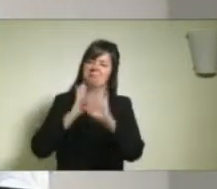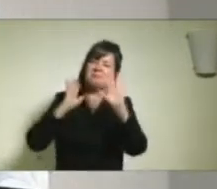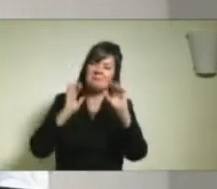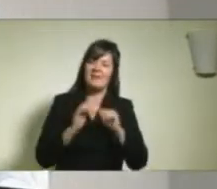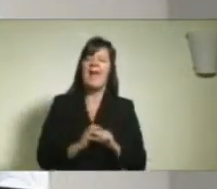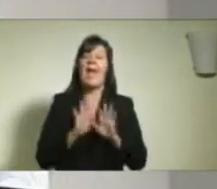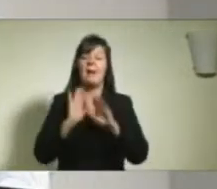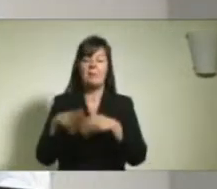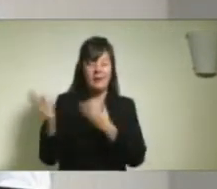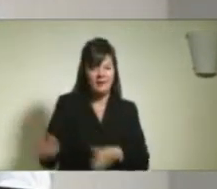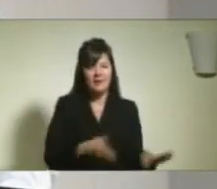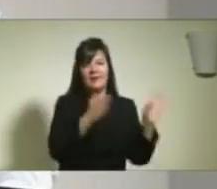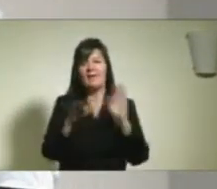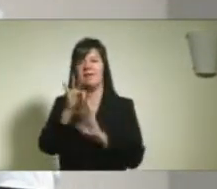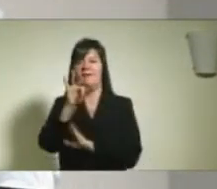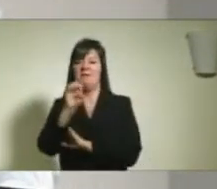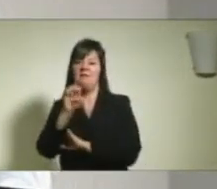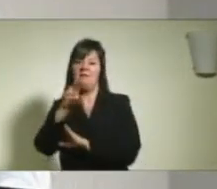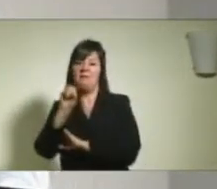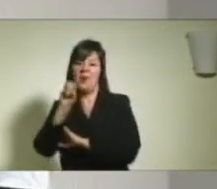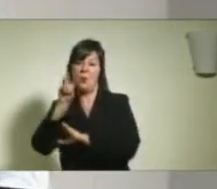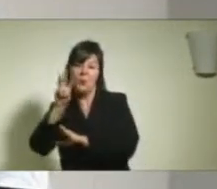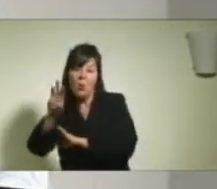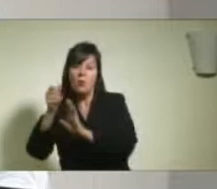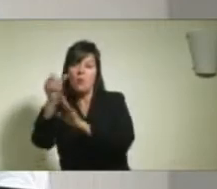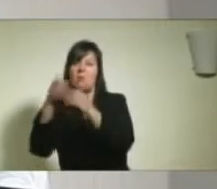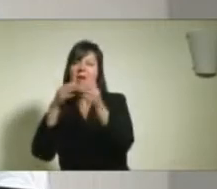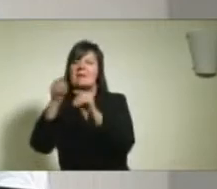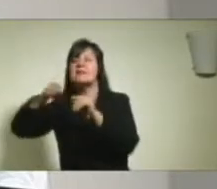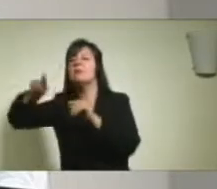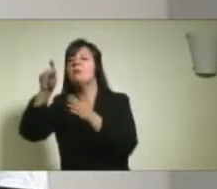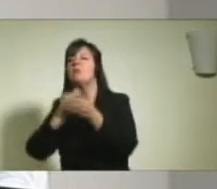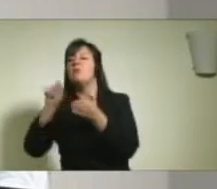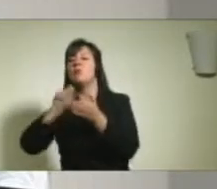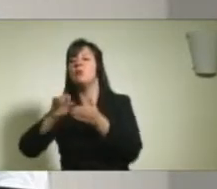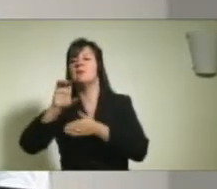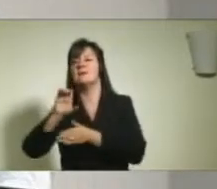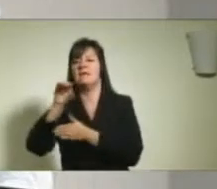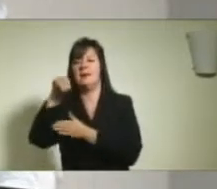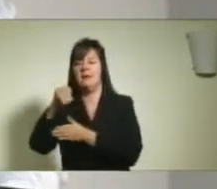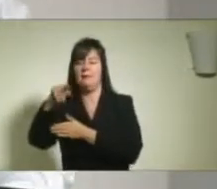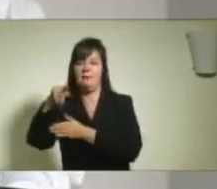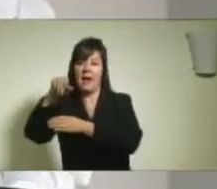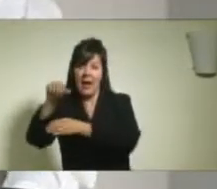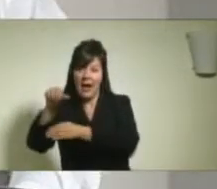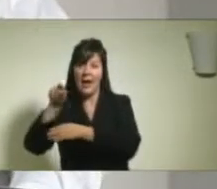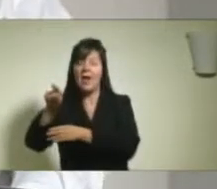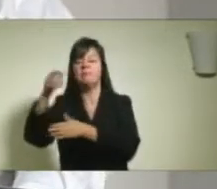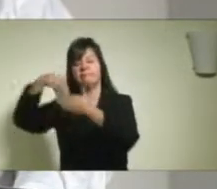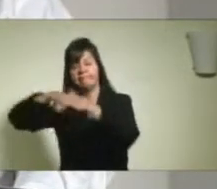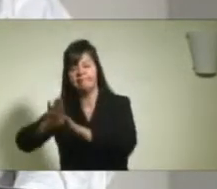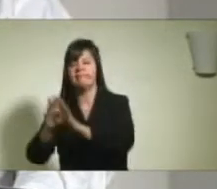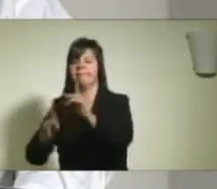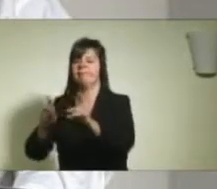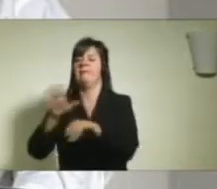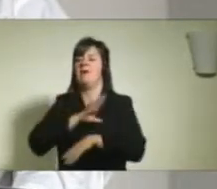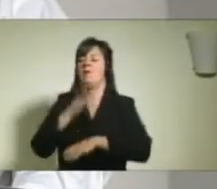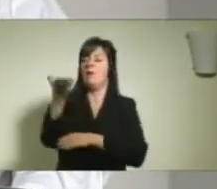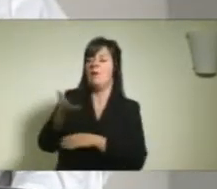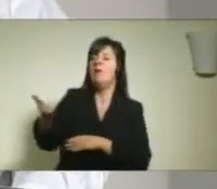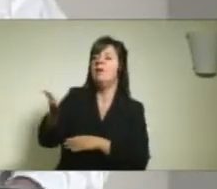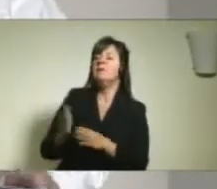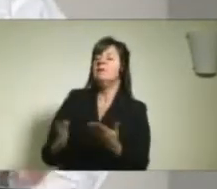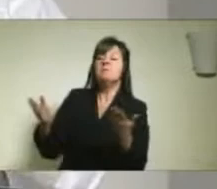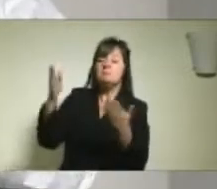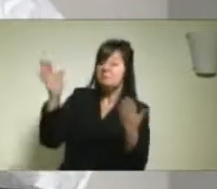allée à Faro, qui est un bureau de la CMPA. Je suis allée voir les gens là-bas et la dame